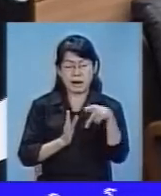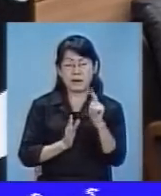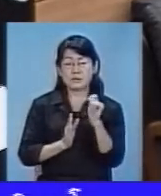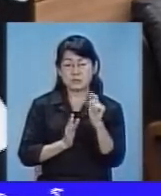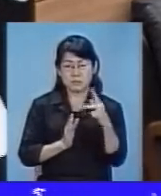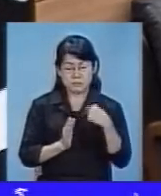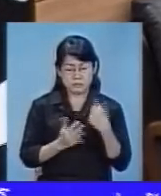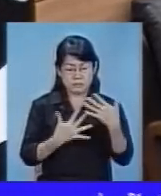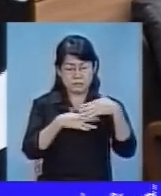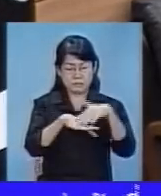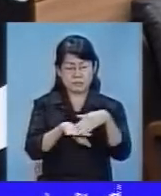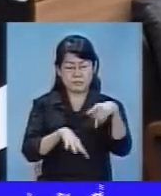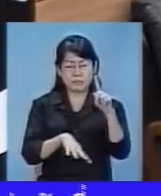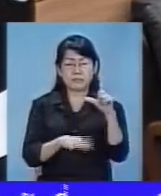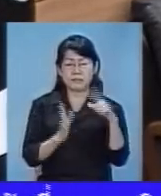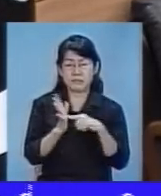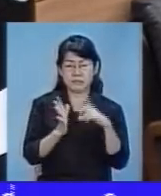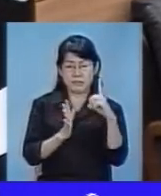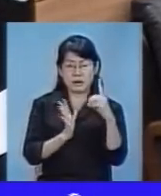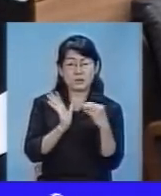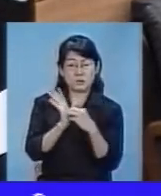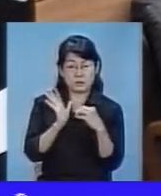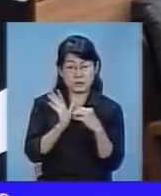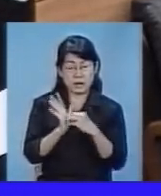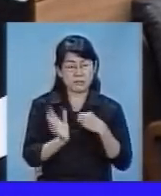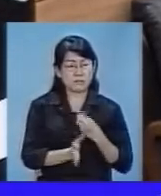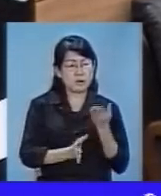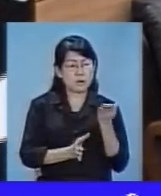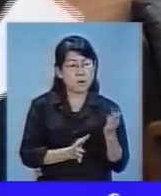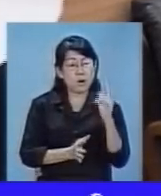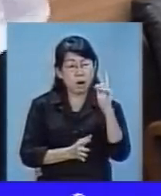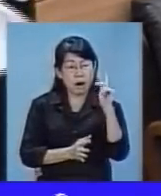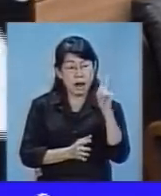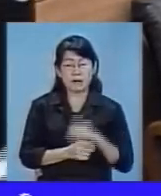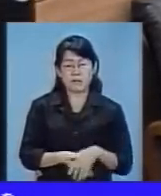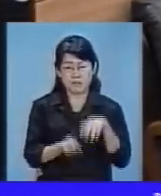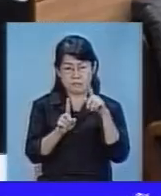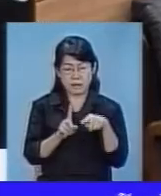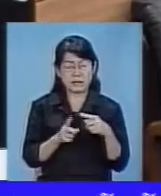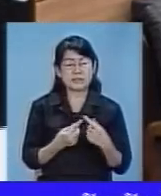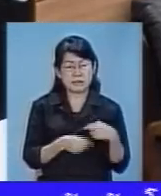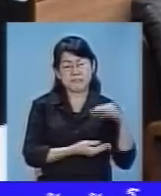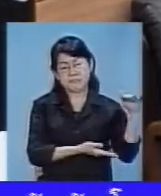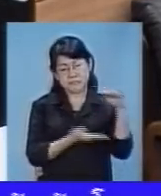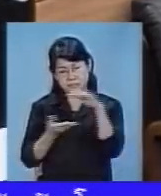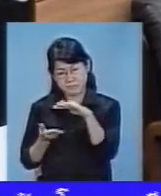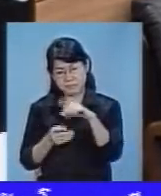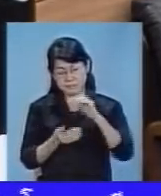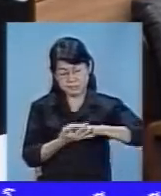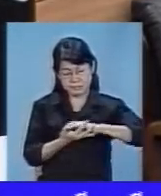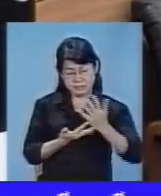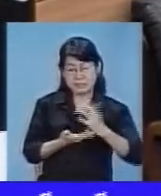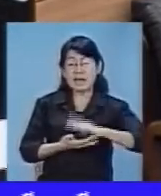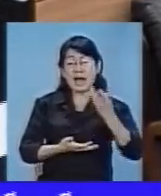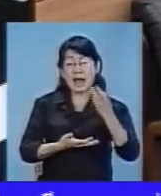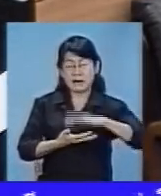งานท่านปลัดกรุงเทพมหานครขอข้าวเข้าไปหนึ่งท่านปลัดจะจัดให้ 1,000 กล่องแต่คนในนั้นน่ะมี 3-4,000